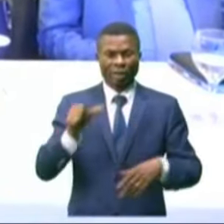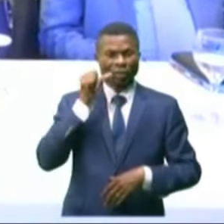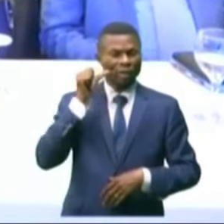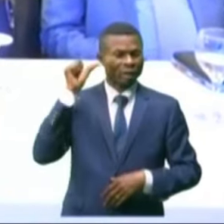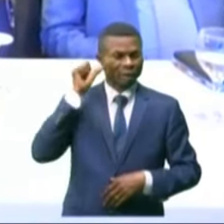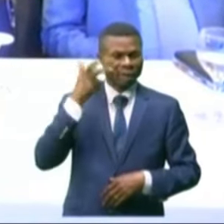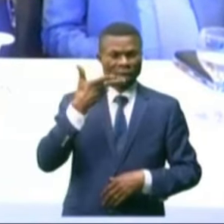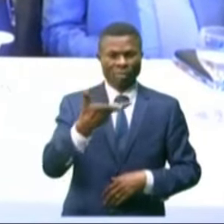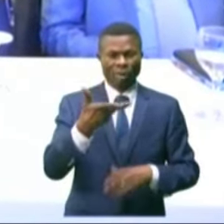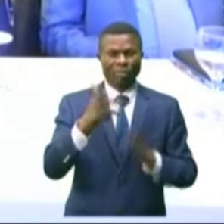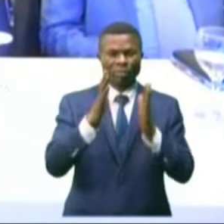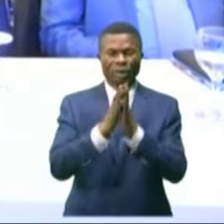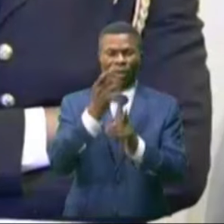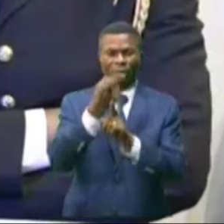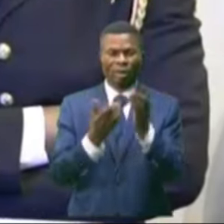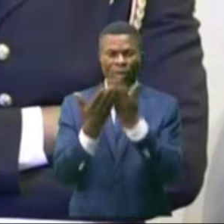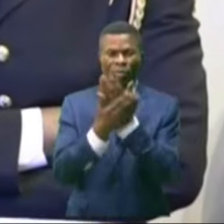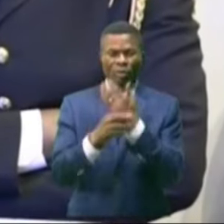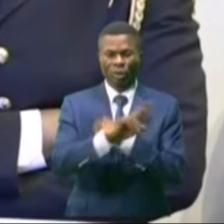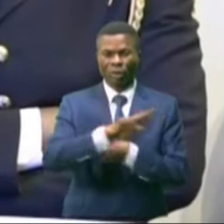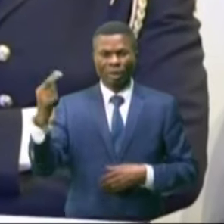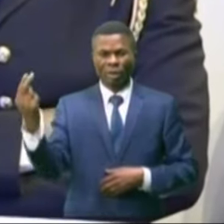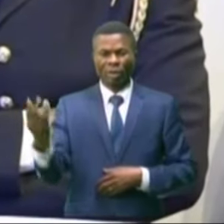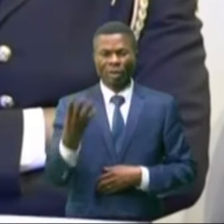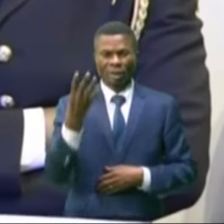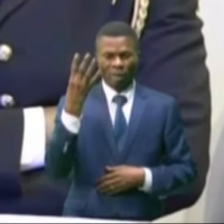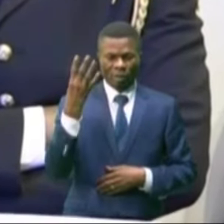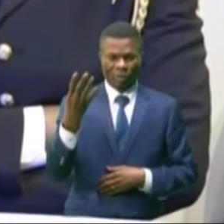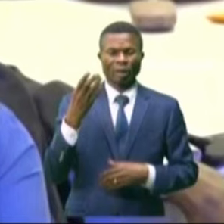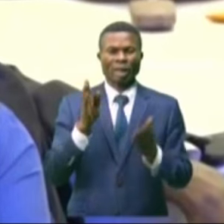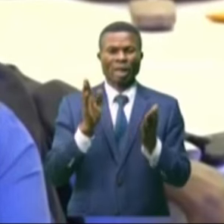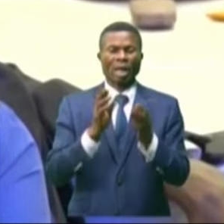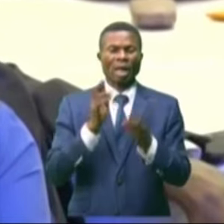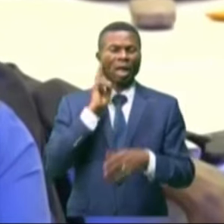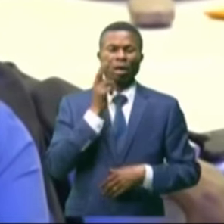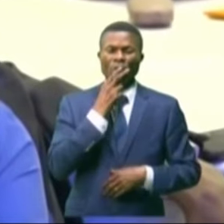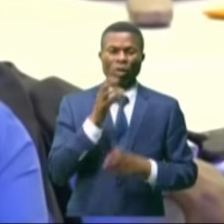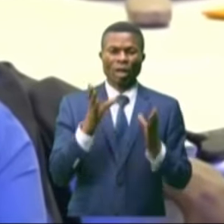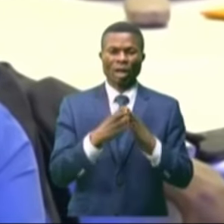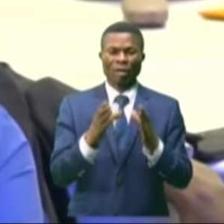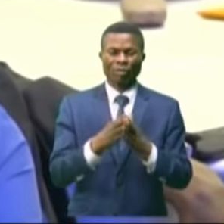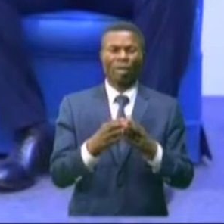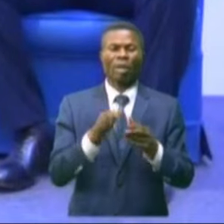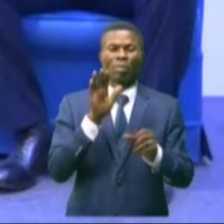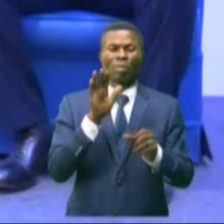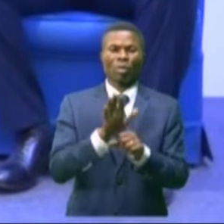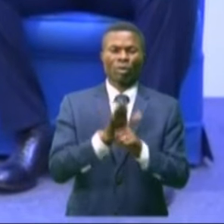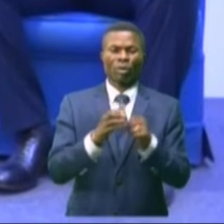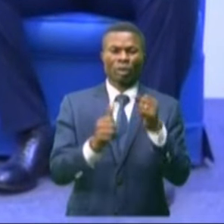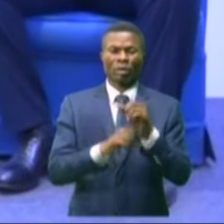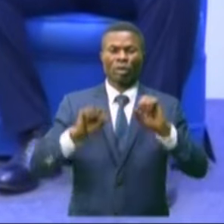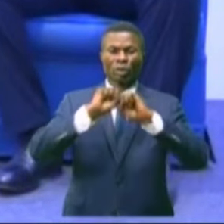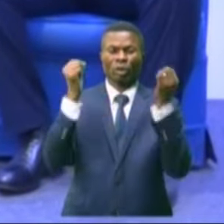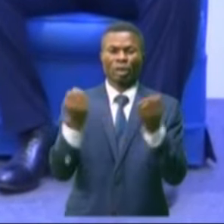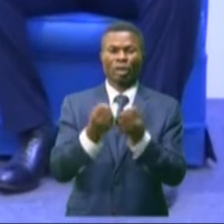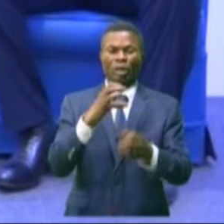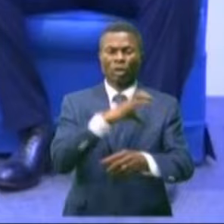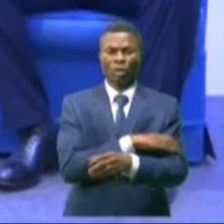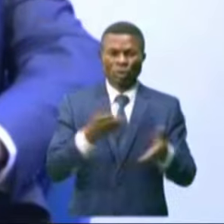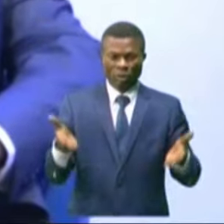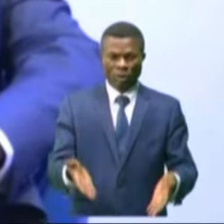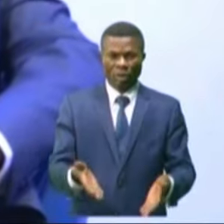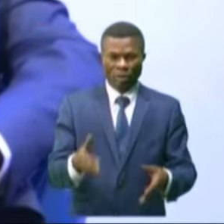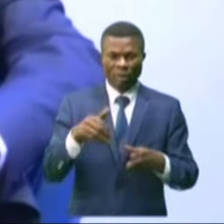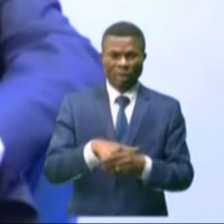mercredi 10 juillet 2024 à l'hôtel Sultani avec la participation active de la société civile. C'est dans